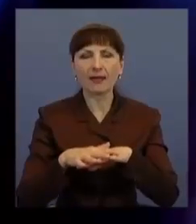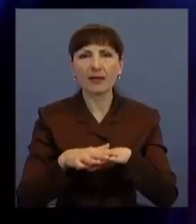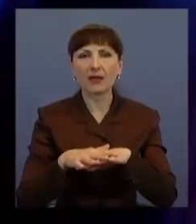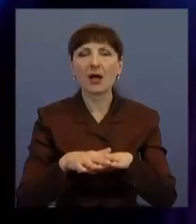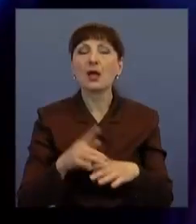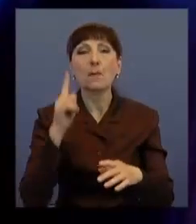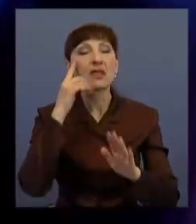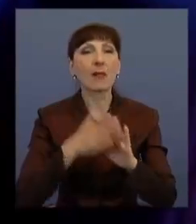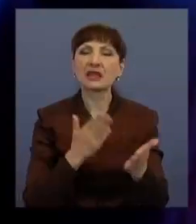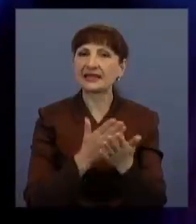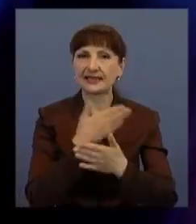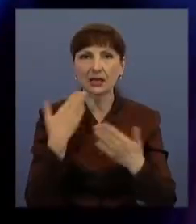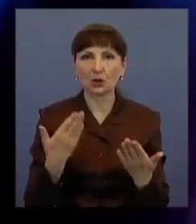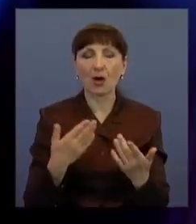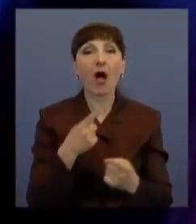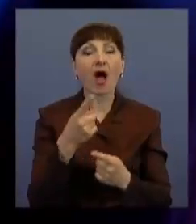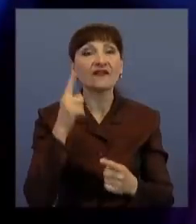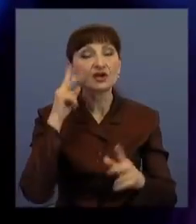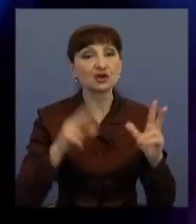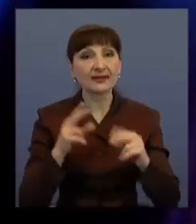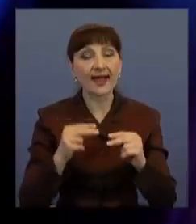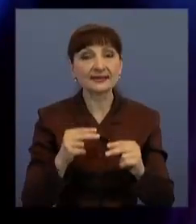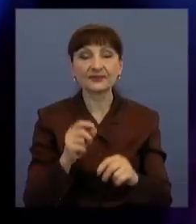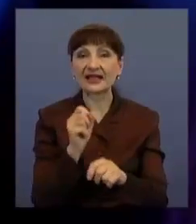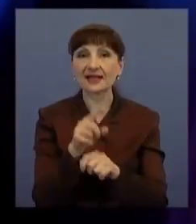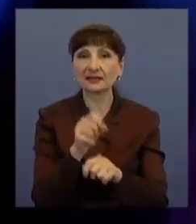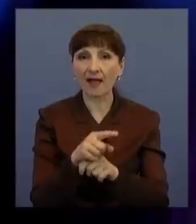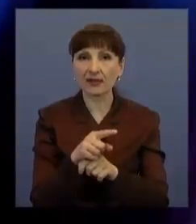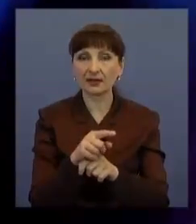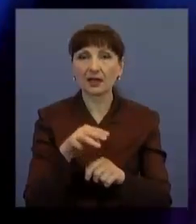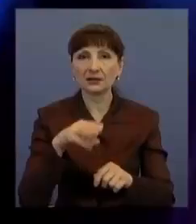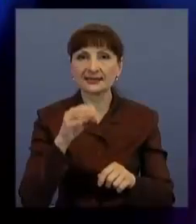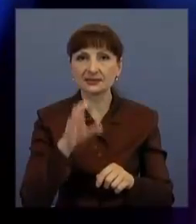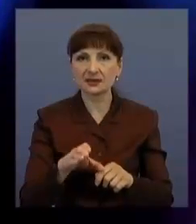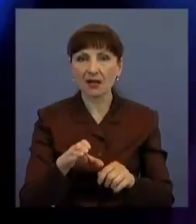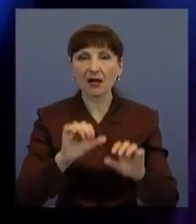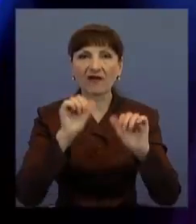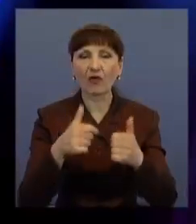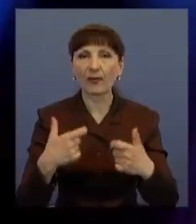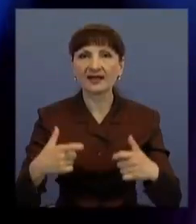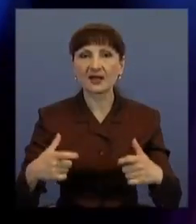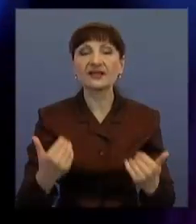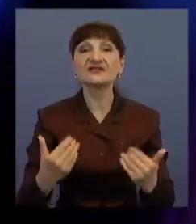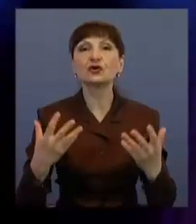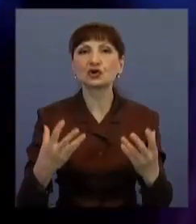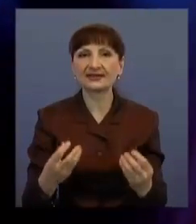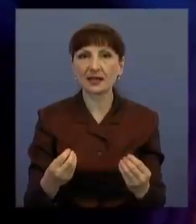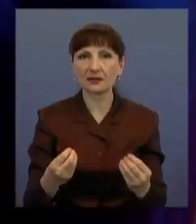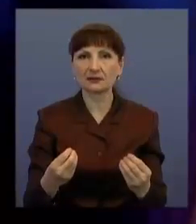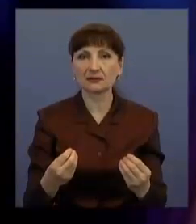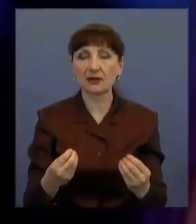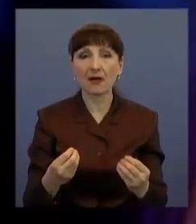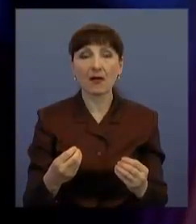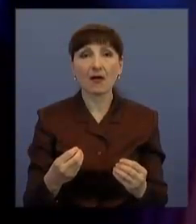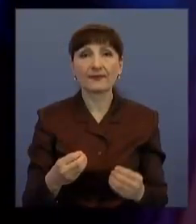и понимания. Вот как вы считаете, тестовые задания, вот как форма, да, экзамена на сегодняшний день,